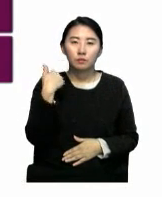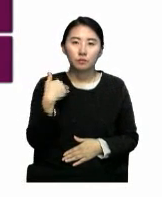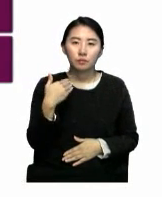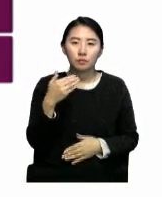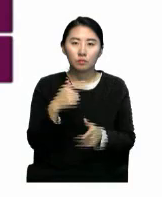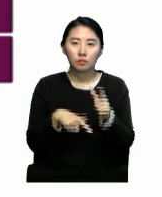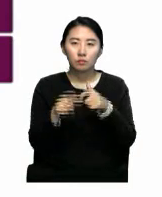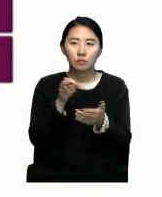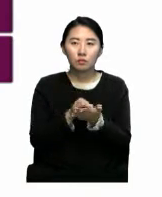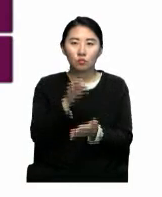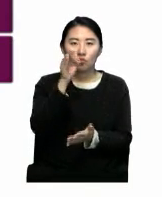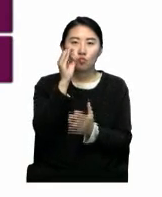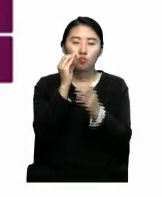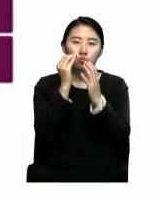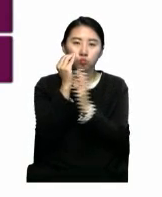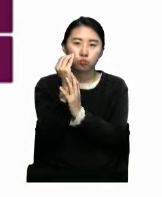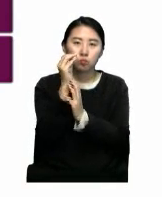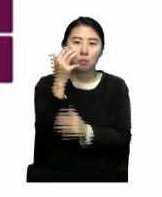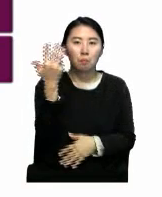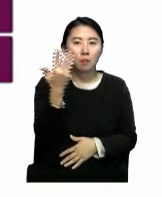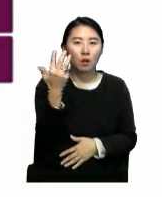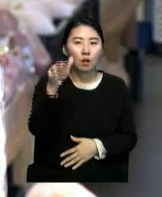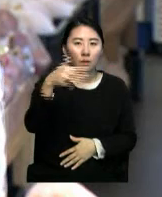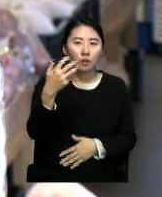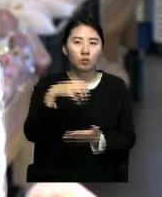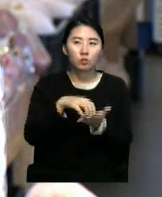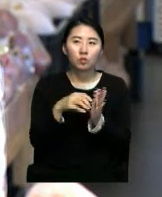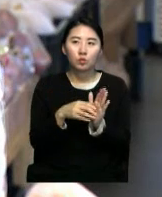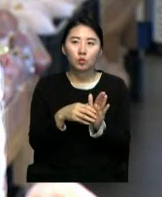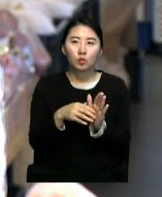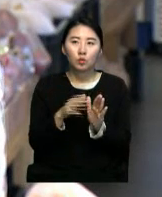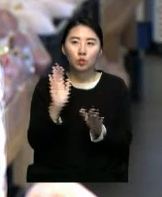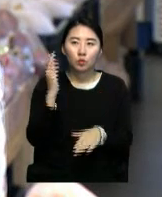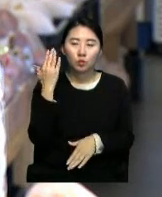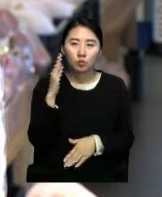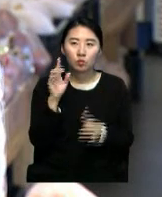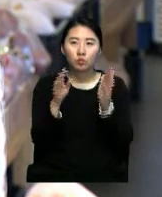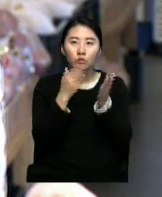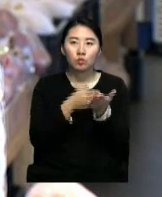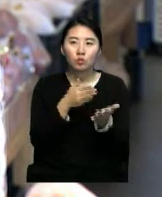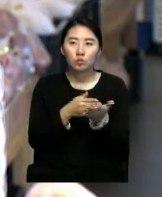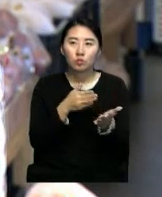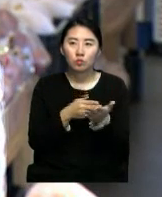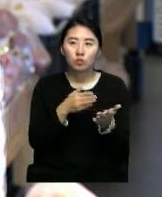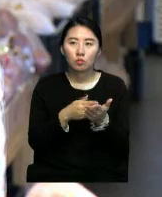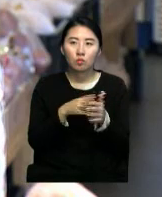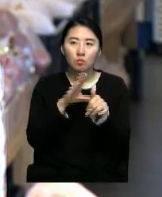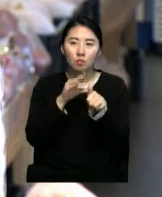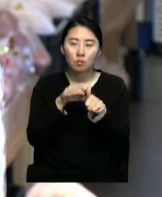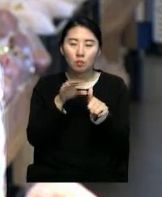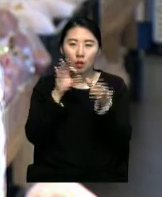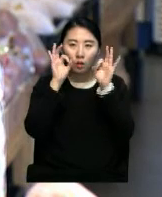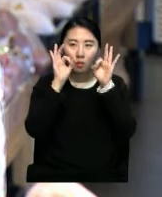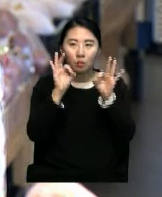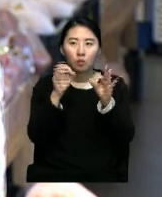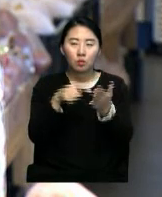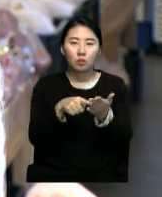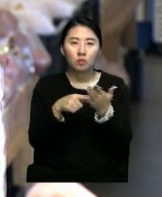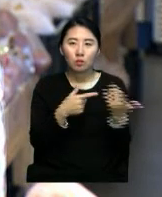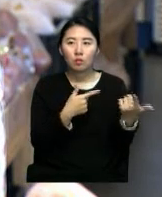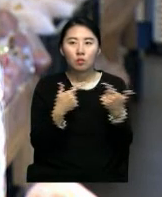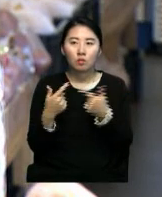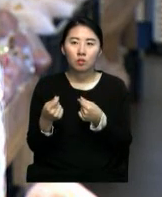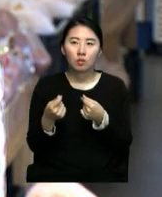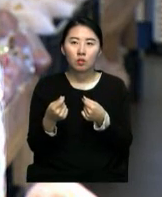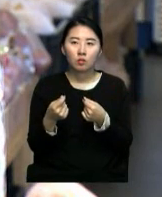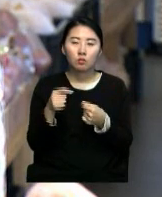지난해보다 상승폭이 큰 무값도 800원 선입니다. 요즘 매체에서 지금 뉴스나 그런 데 방송을 보여서 나오듯이